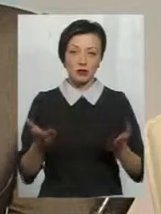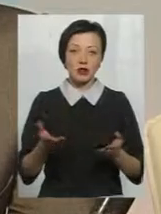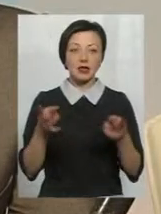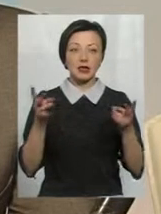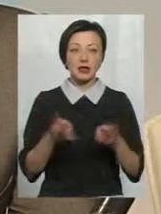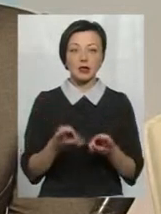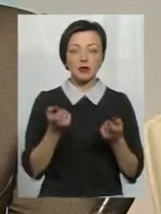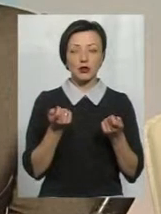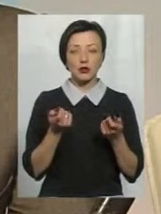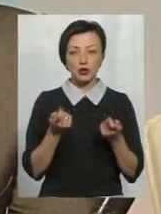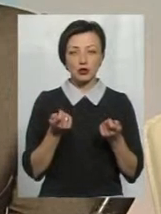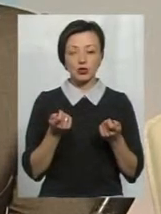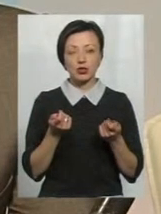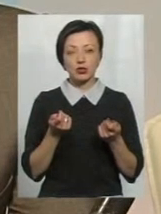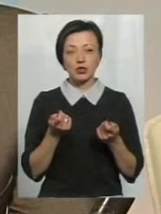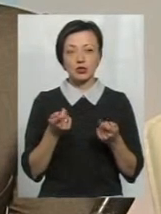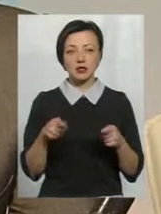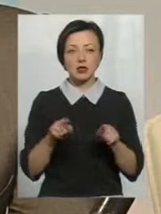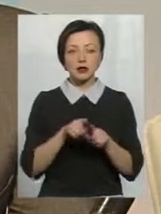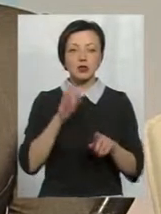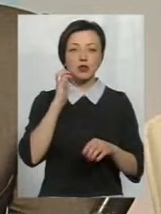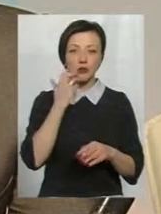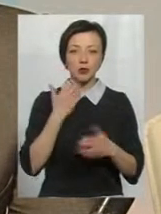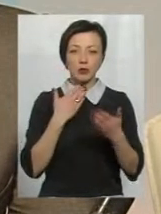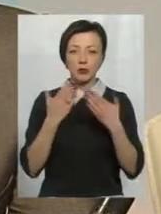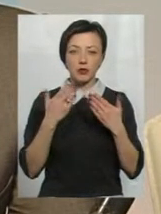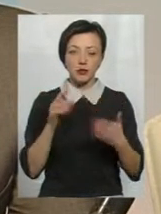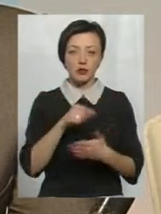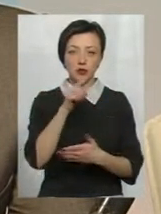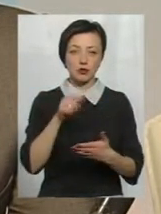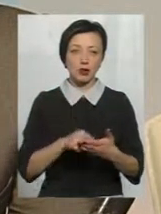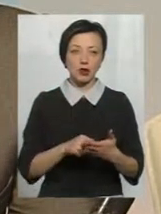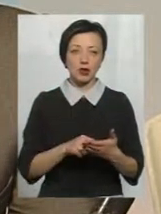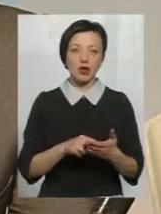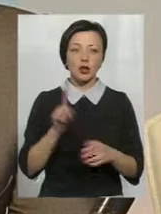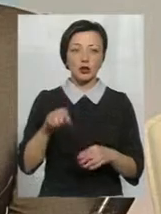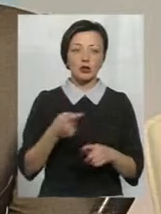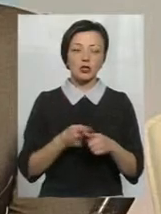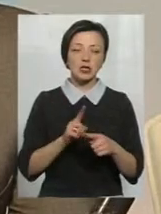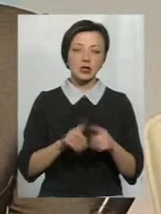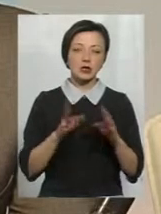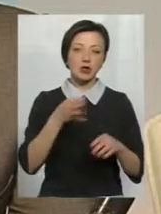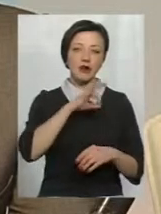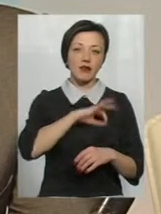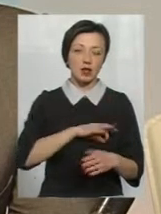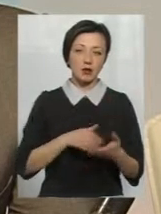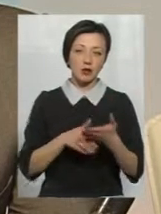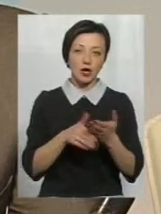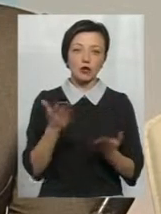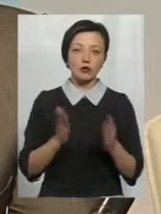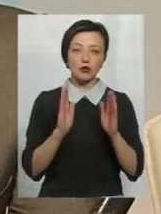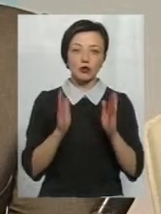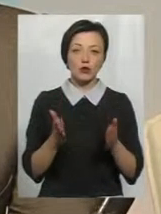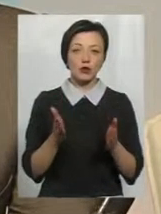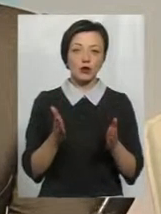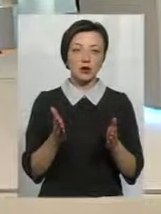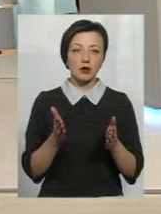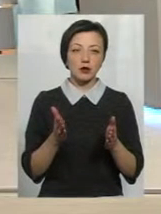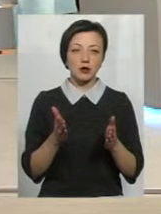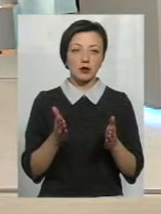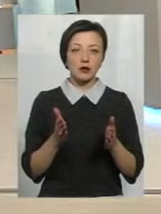треба трошечки з таким серйозністю до цього питання відноситися, тоді це буде ефективним інструментом. Якщо ми будемо закидати